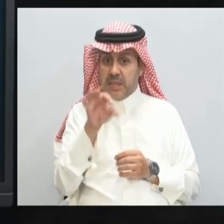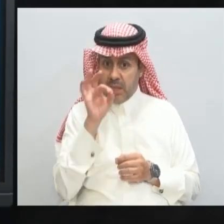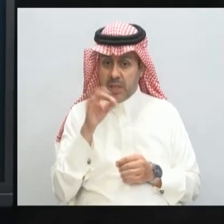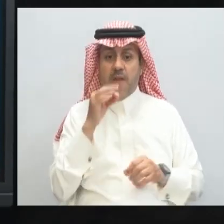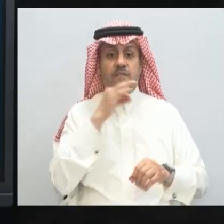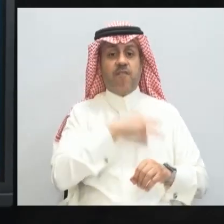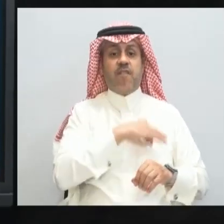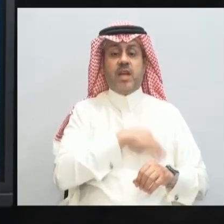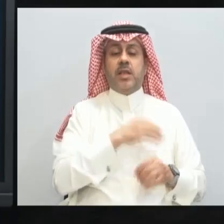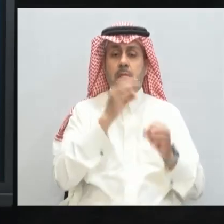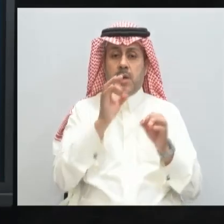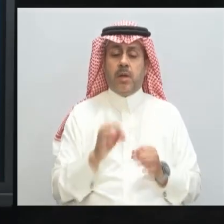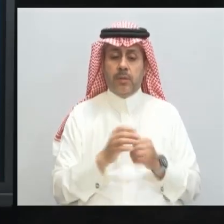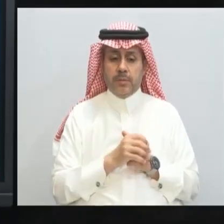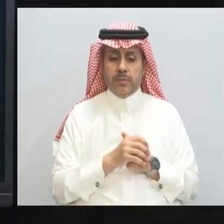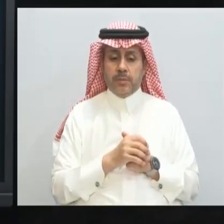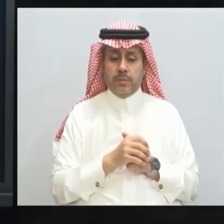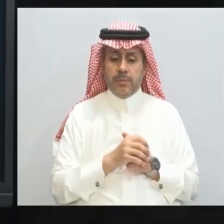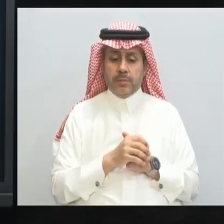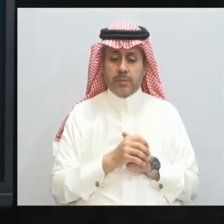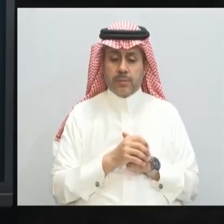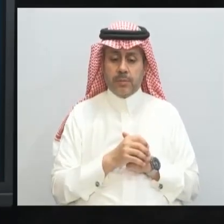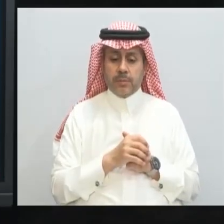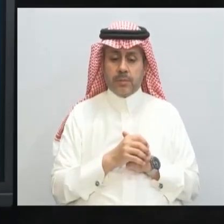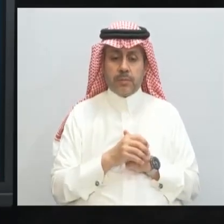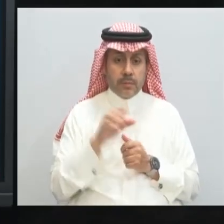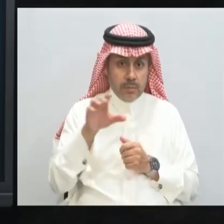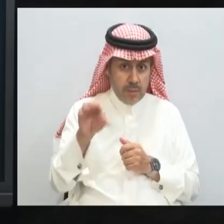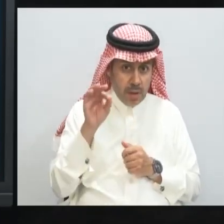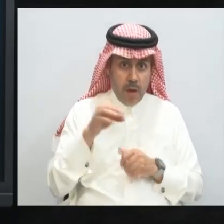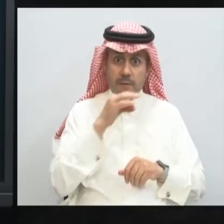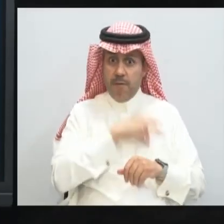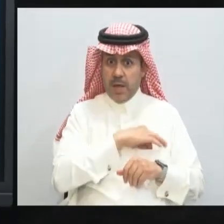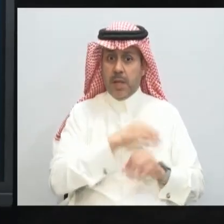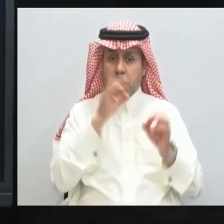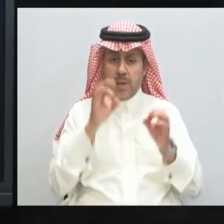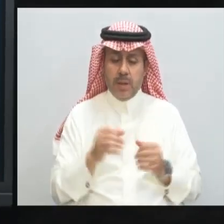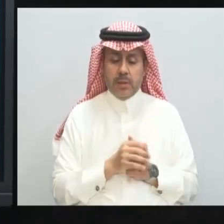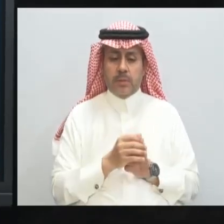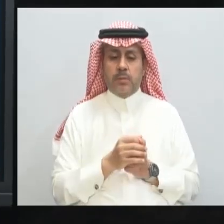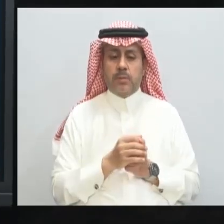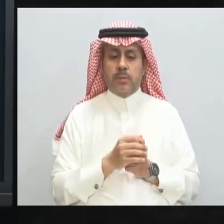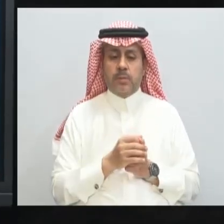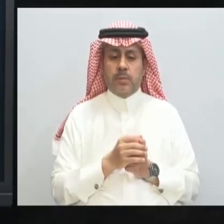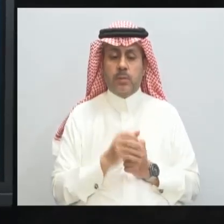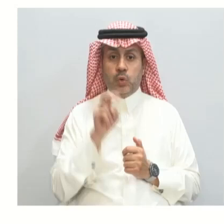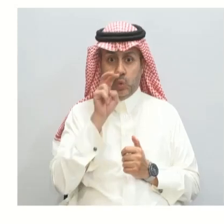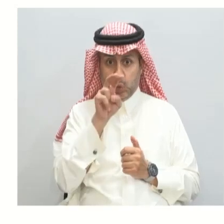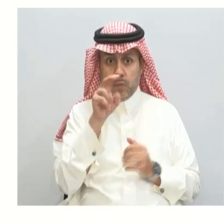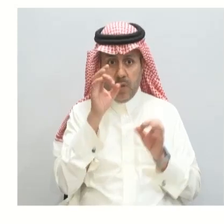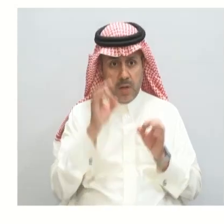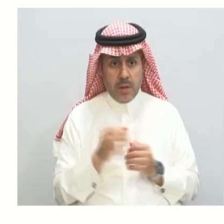لي فائده يستنبط فائده من هذه الايات نريد ان نستخرج فائده من هذه الايات انظروا الى الايات